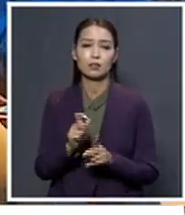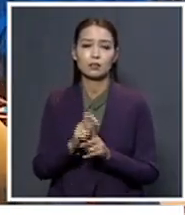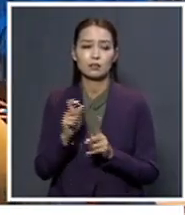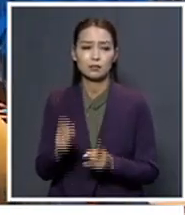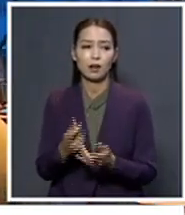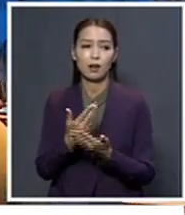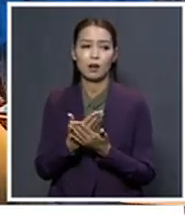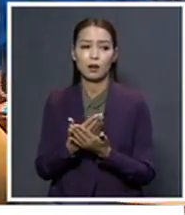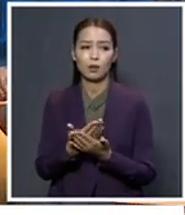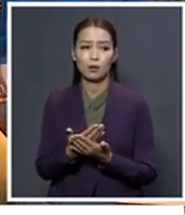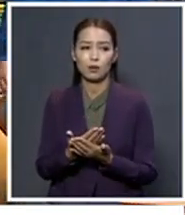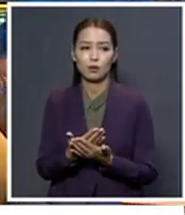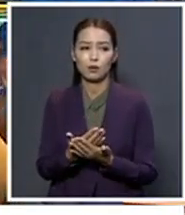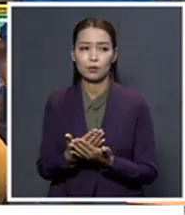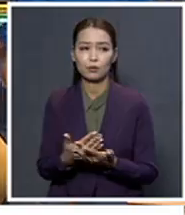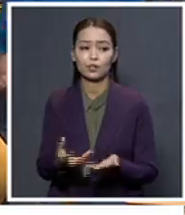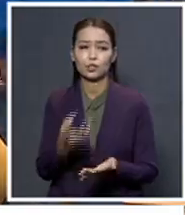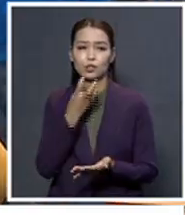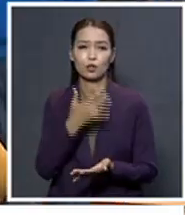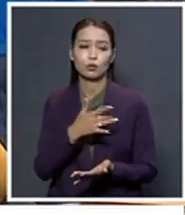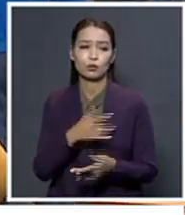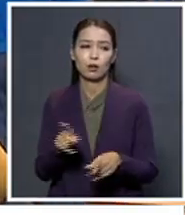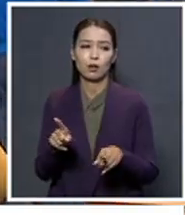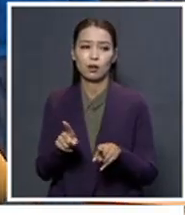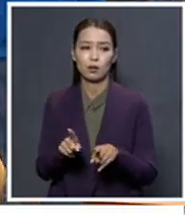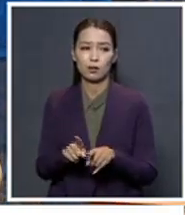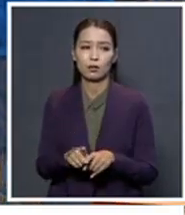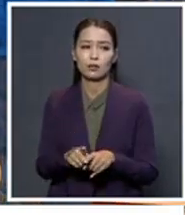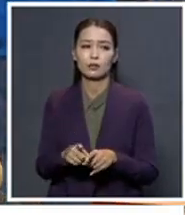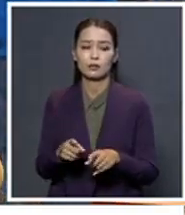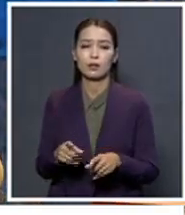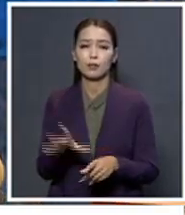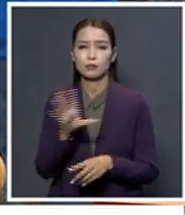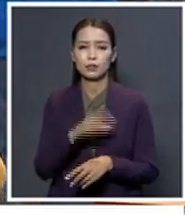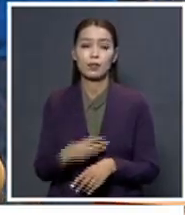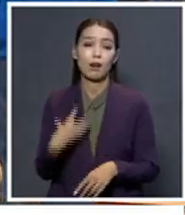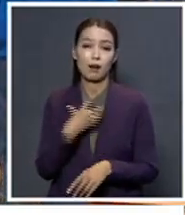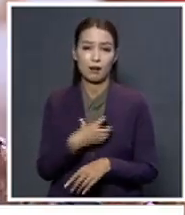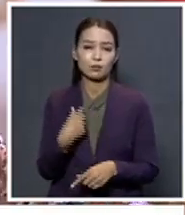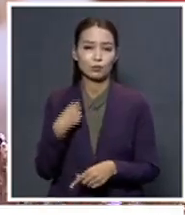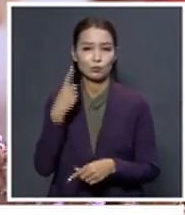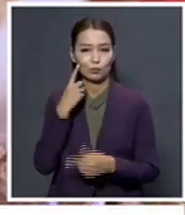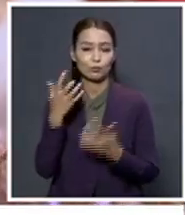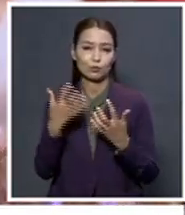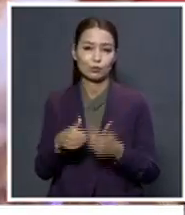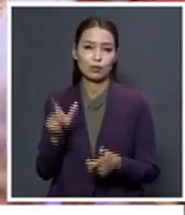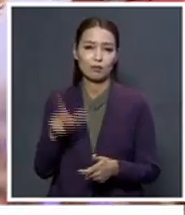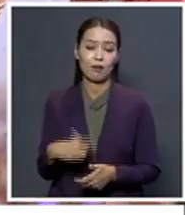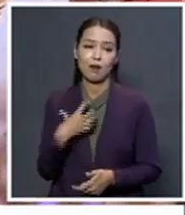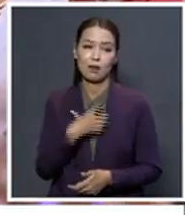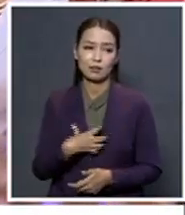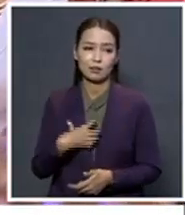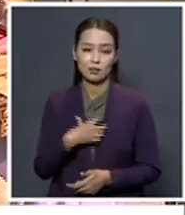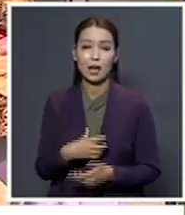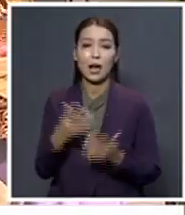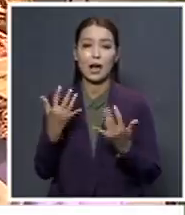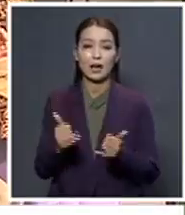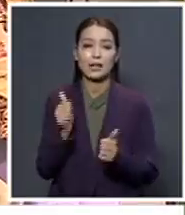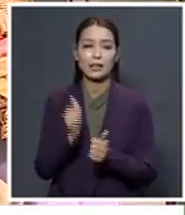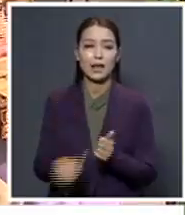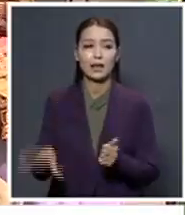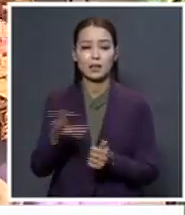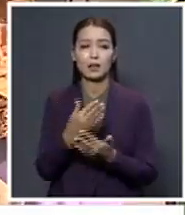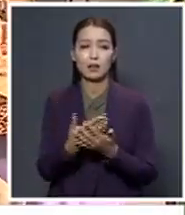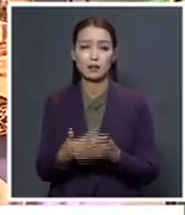ақы, жылы жүрек деп. Мен сол қасиеттерді ұстанамын. Кемеңгер тұлғаны әр заман өзінше